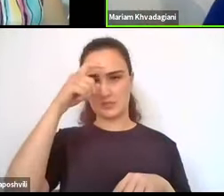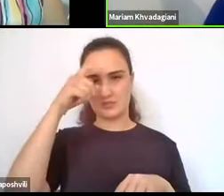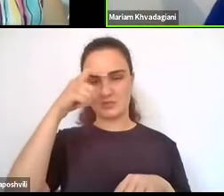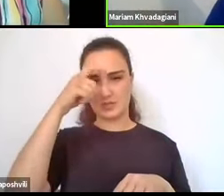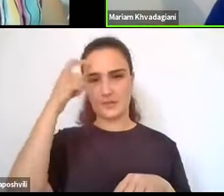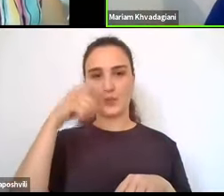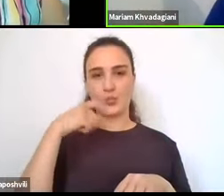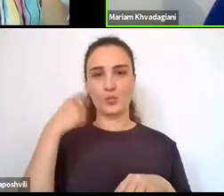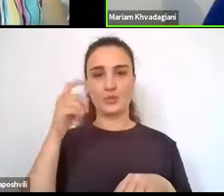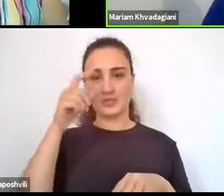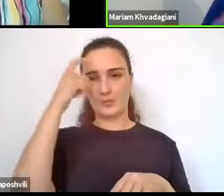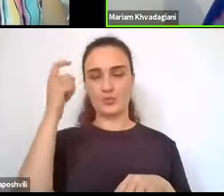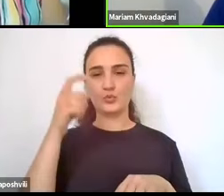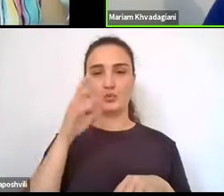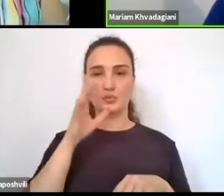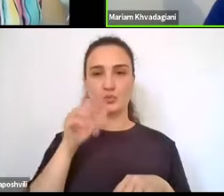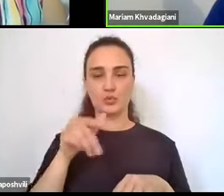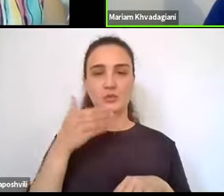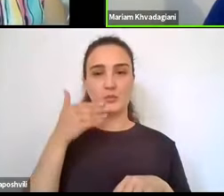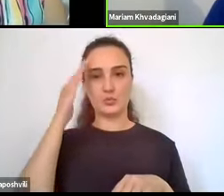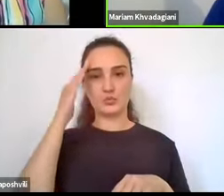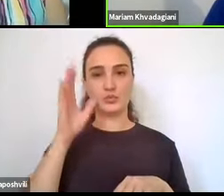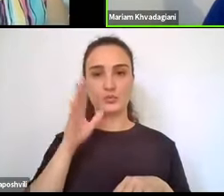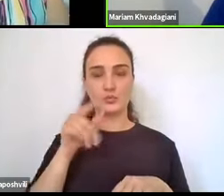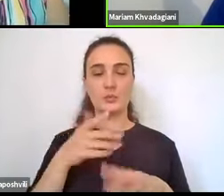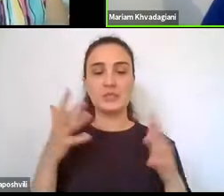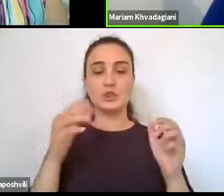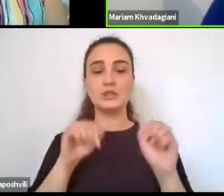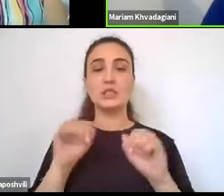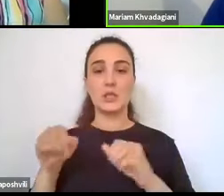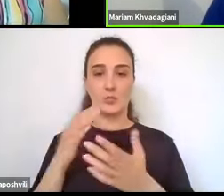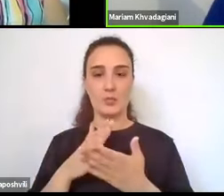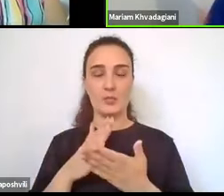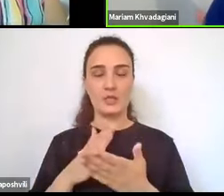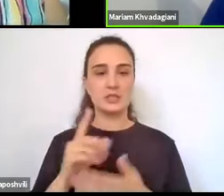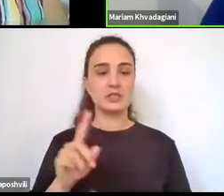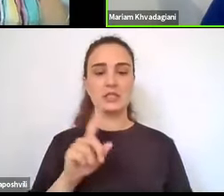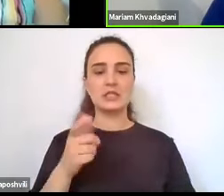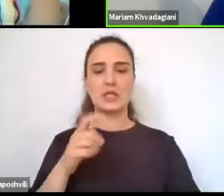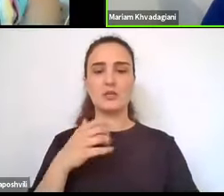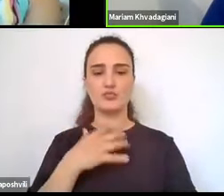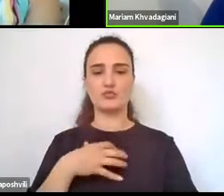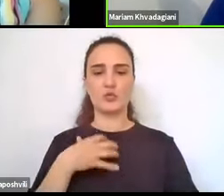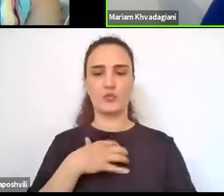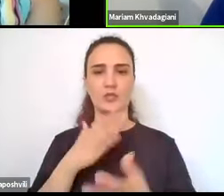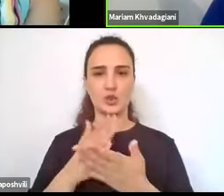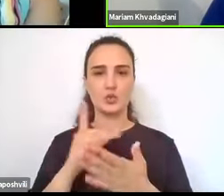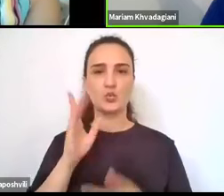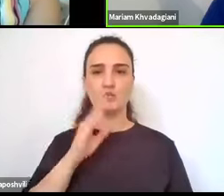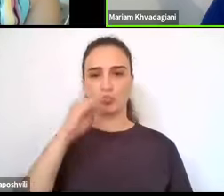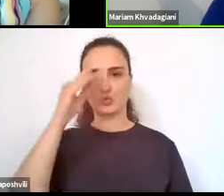ახლა გამონაკლისია და ალბათ ბევრად მეტი შესაძლებლობა არის. რა ძალიან მნიშვნელოვანი არის, რომ